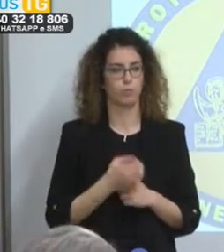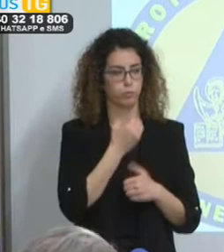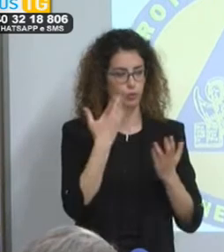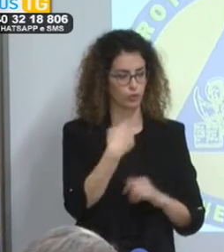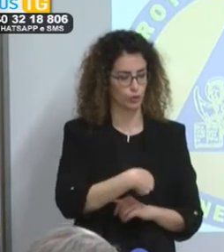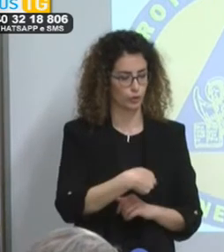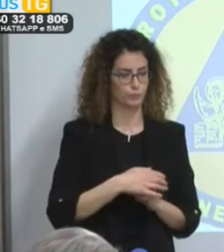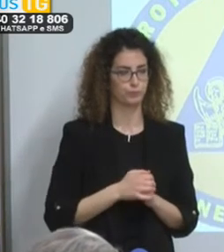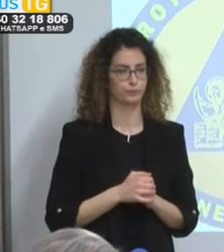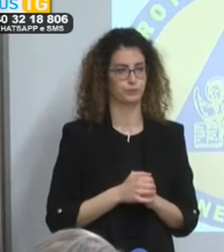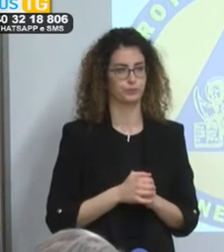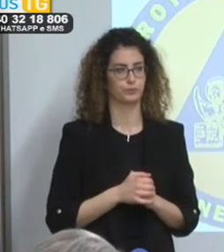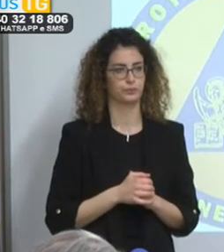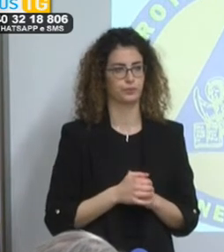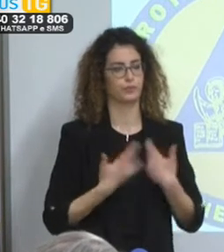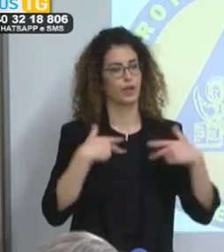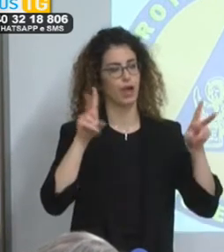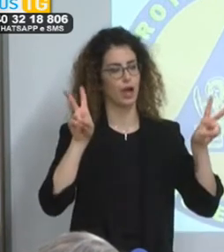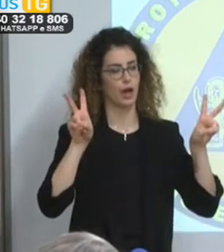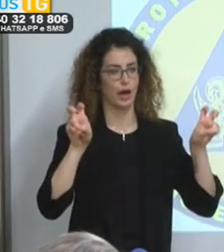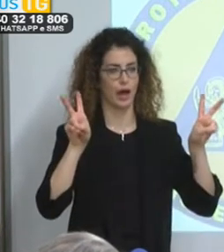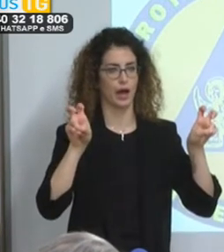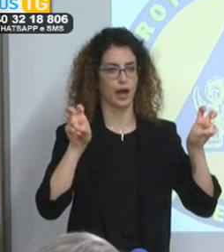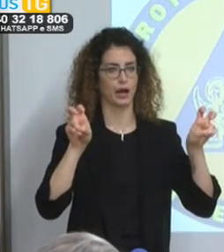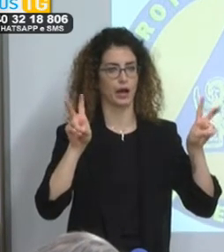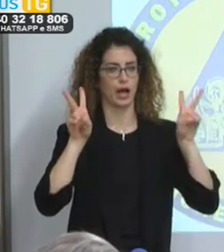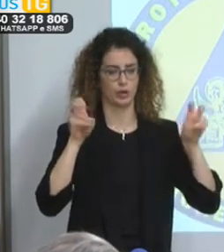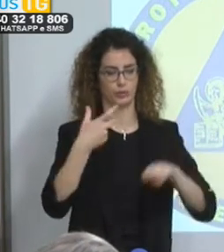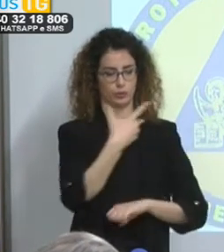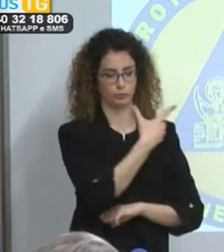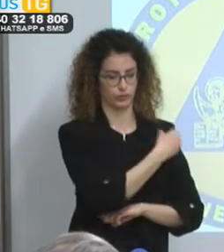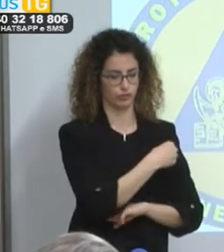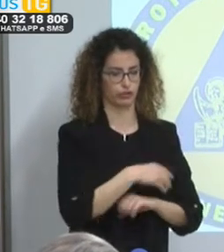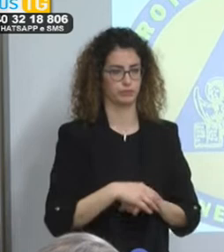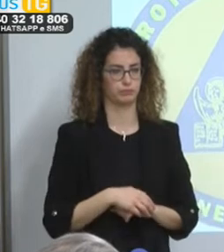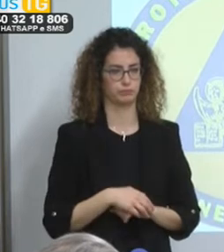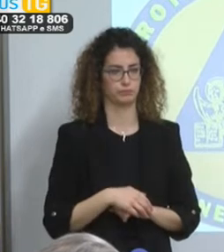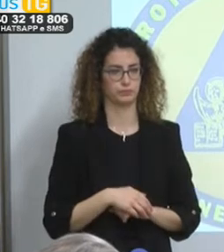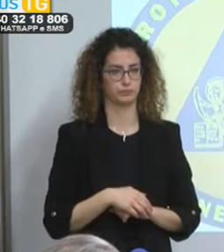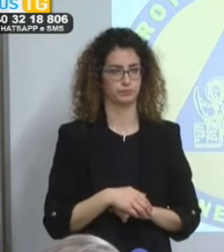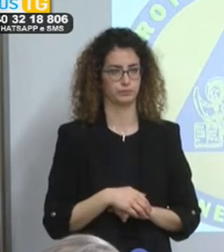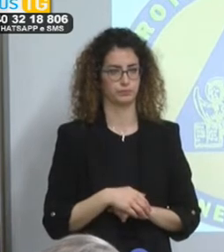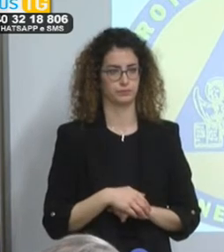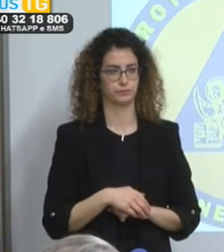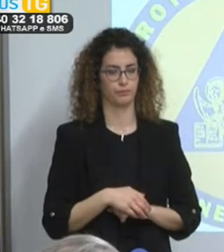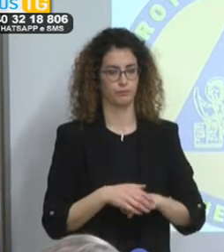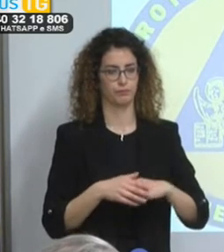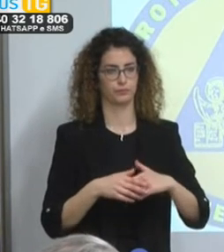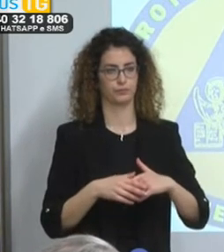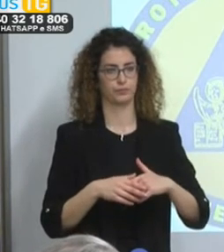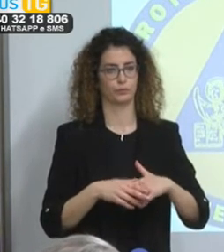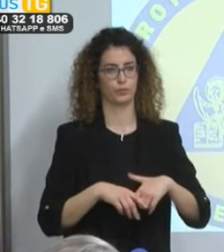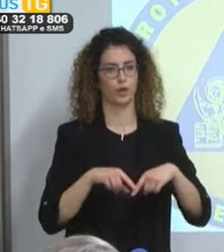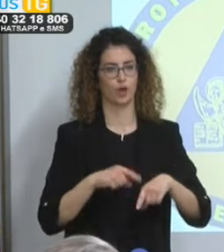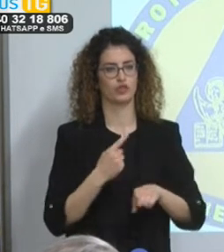Buongiorno Presidente, buongiorno. Restiamo sul tema, intanto sul tema vaccini, sulla questione, oggi